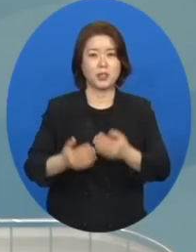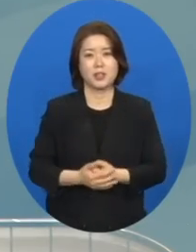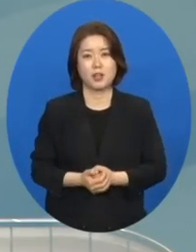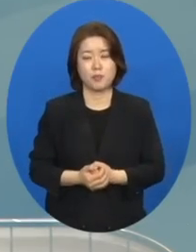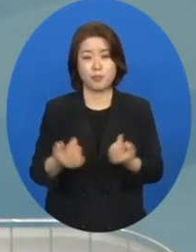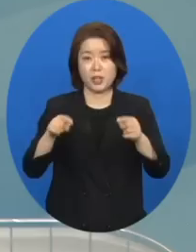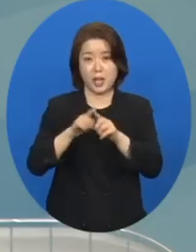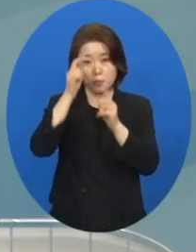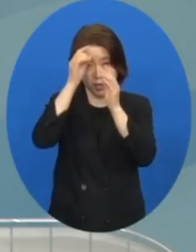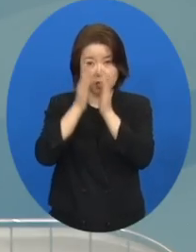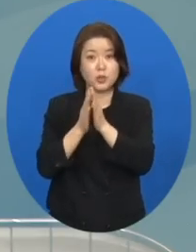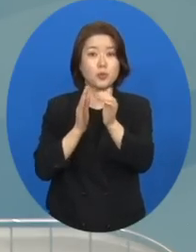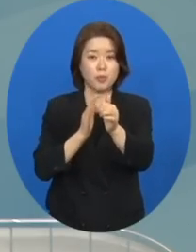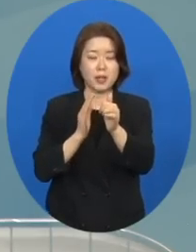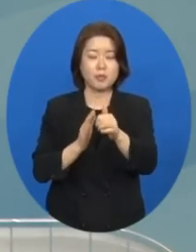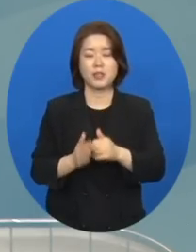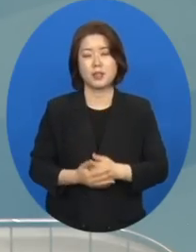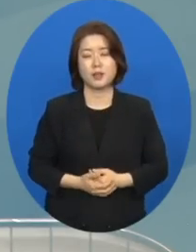기도하겠습니다